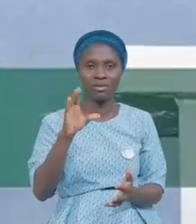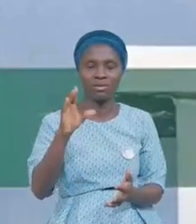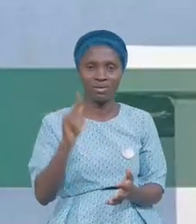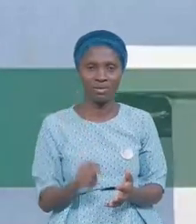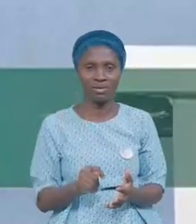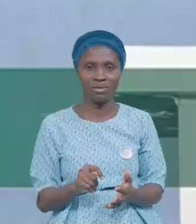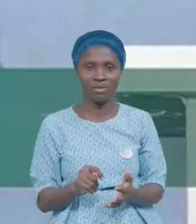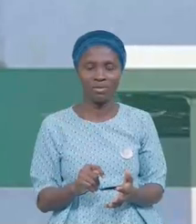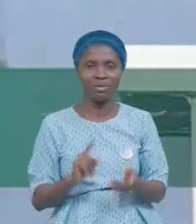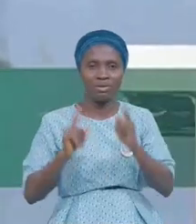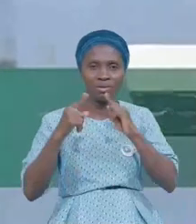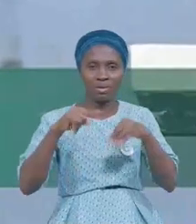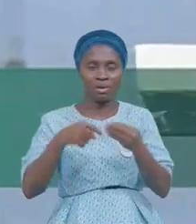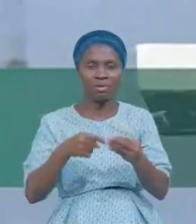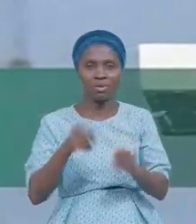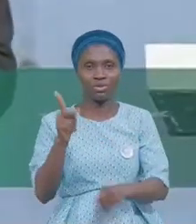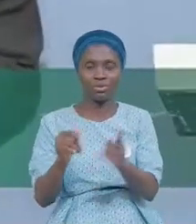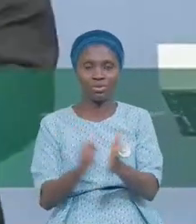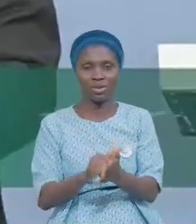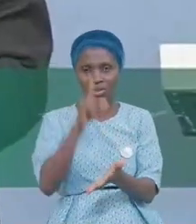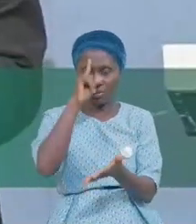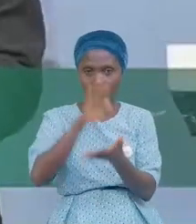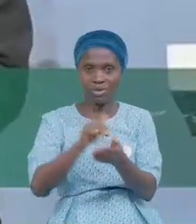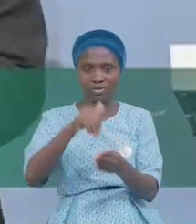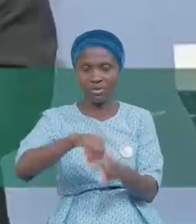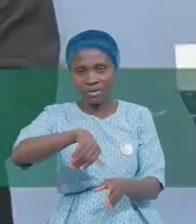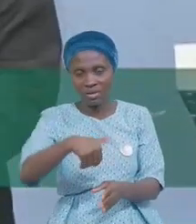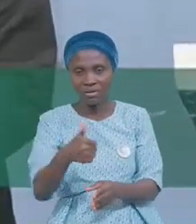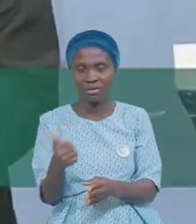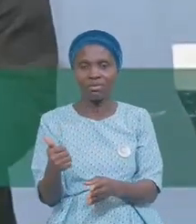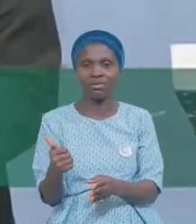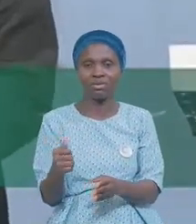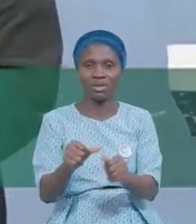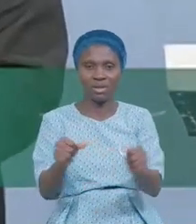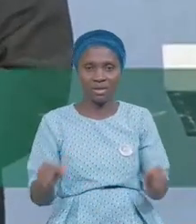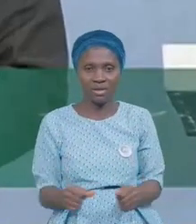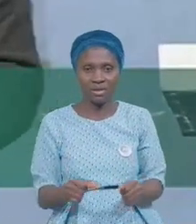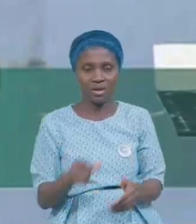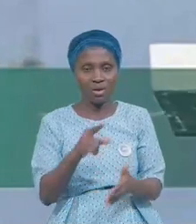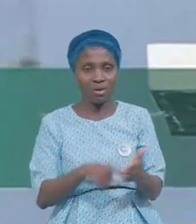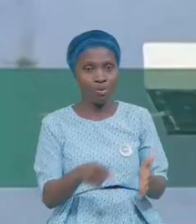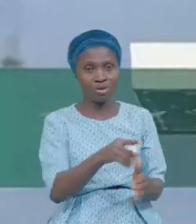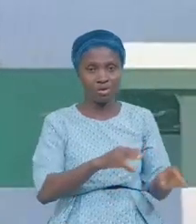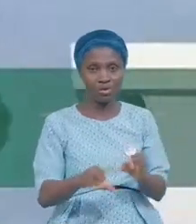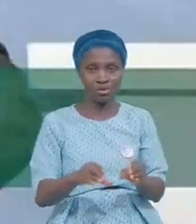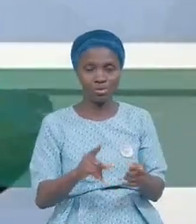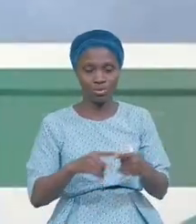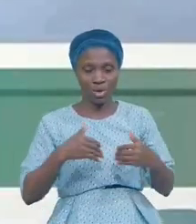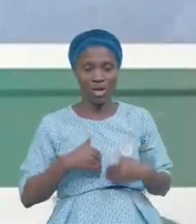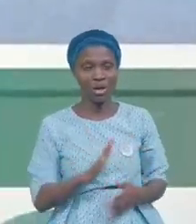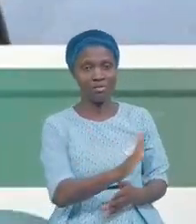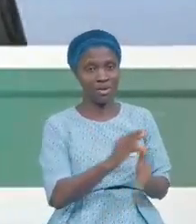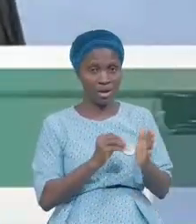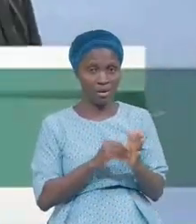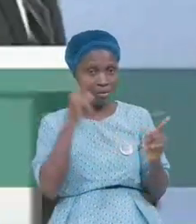qui croient à un autre dirigeant pour que leur objectif et leur poursuite soient